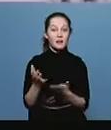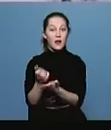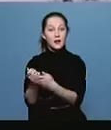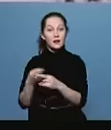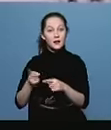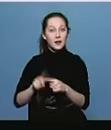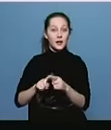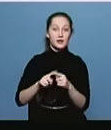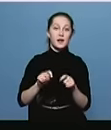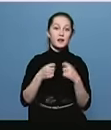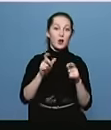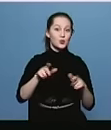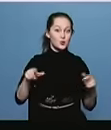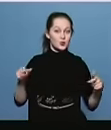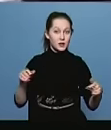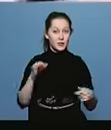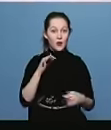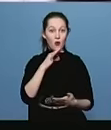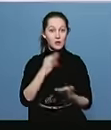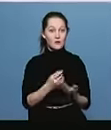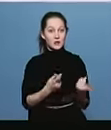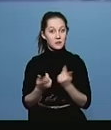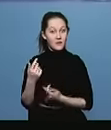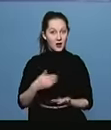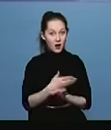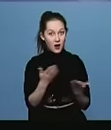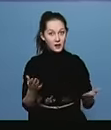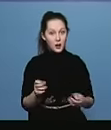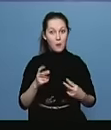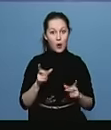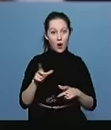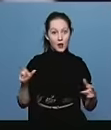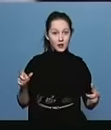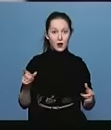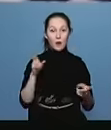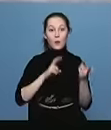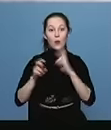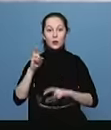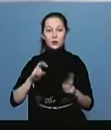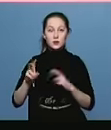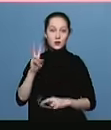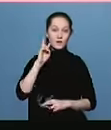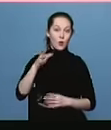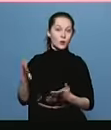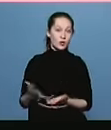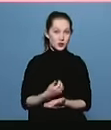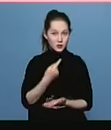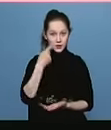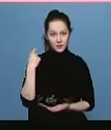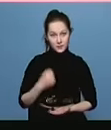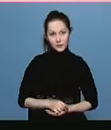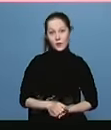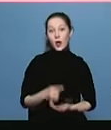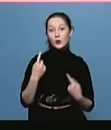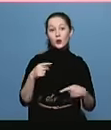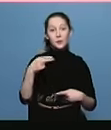привлекать их к ответственности. Так недавно егеря могли выявить группу браконьеров, на поиски которой ушло 2 года. К другим